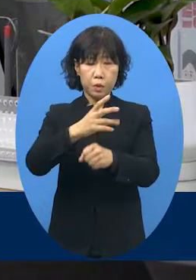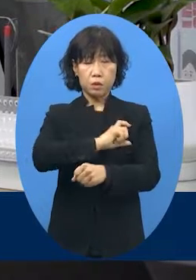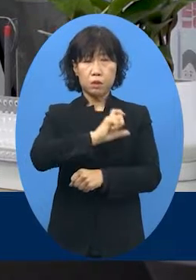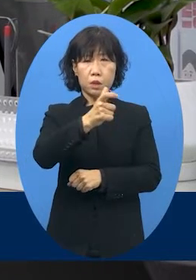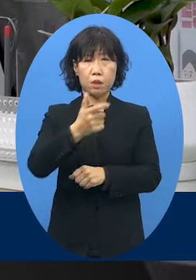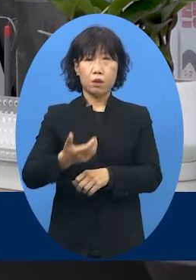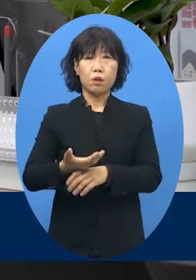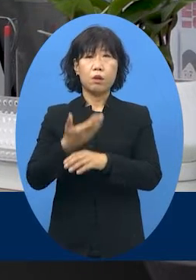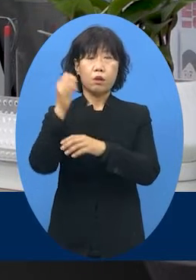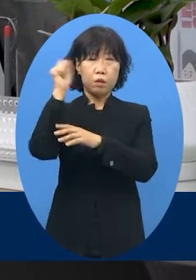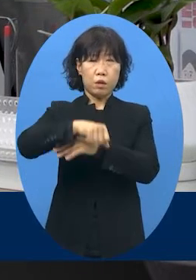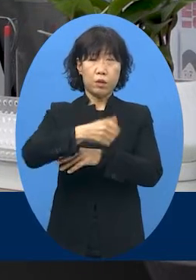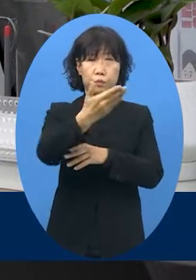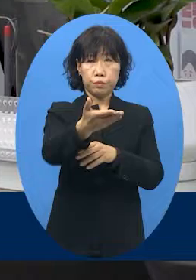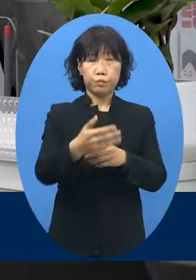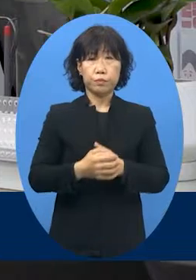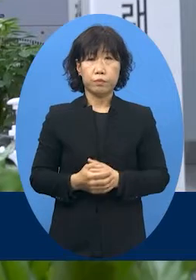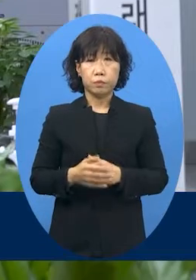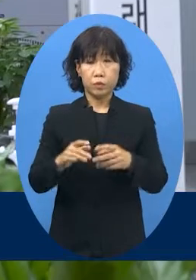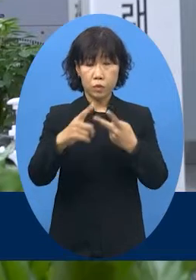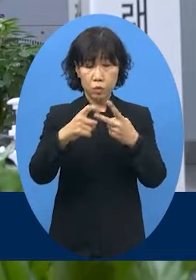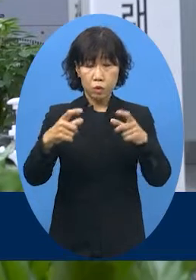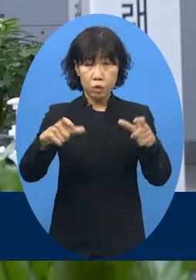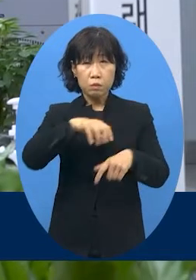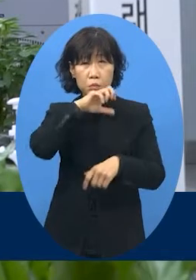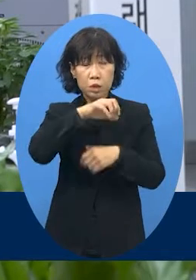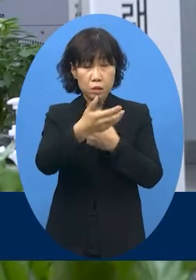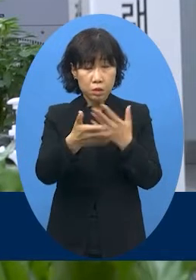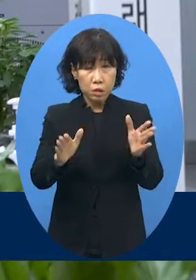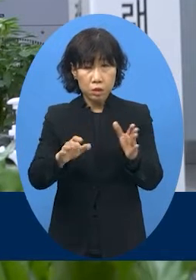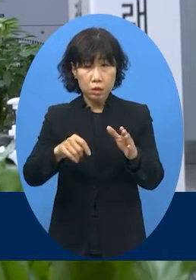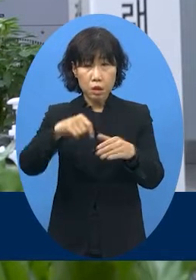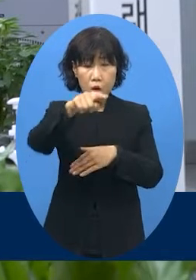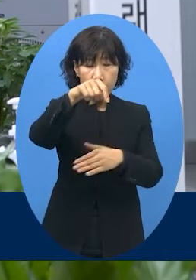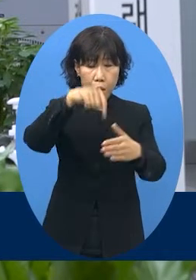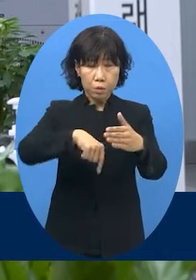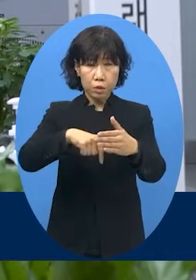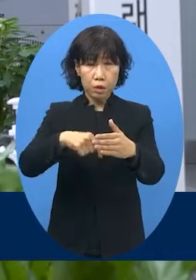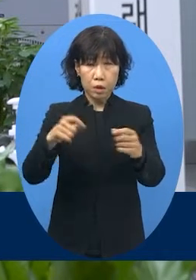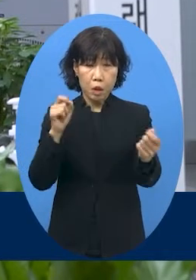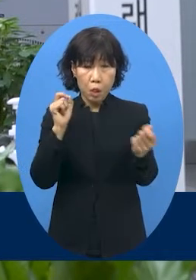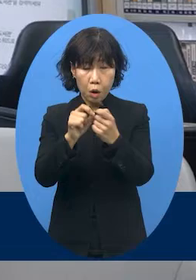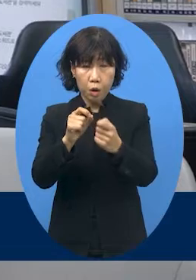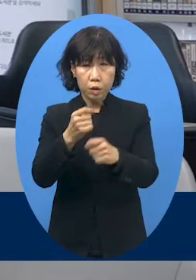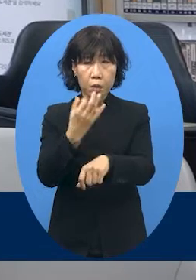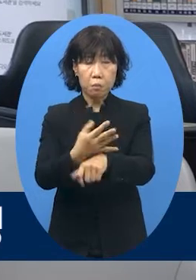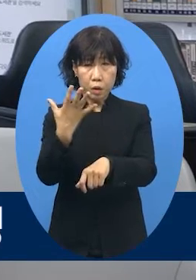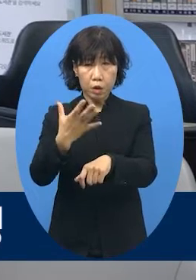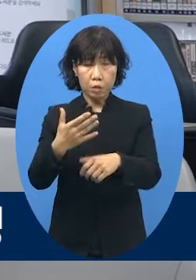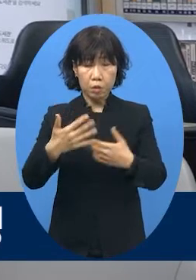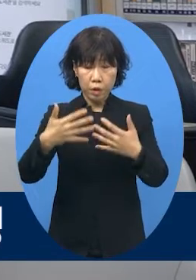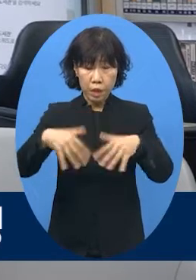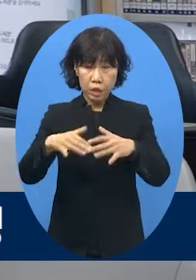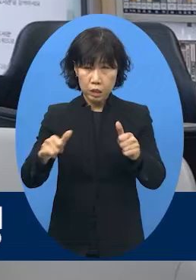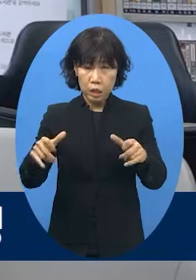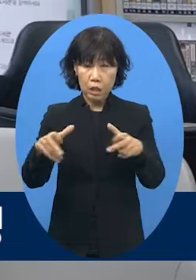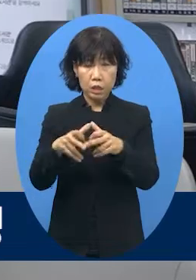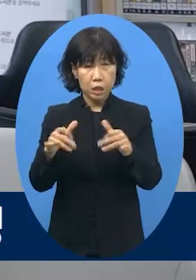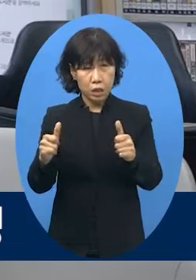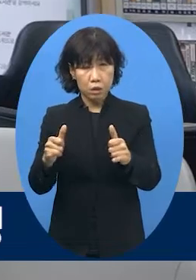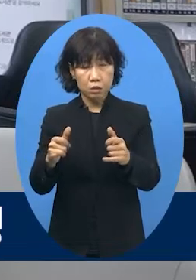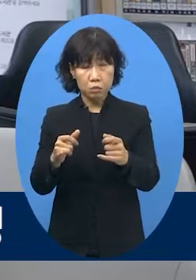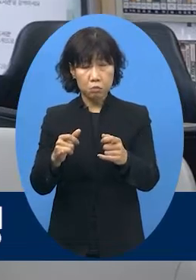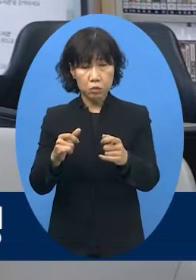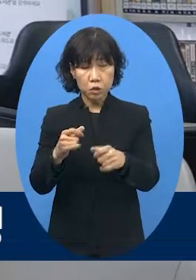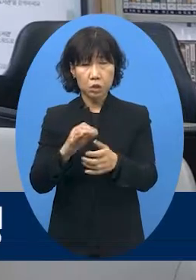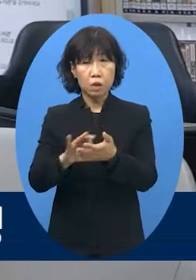3년간 인증기관 자격이 주어집니다 동대문구 민원실은 내외부 접근성과 장애인 등 사회적 약자의